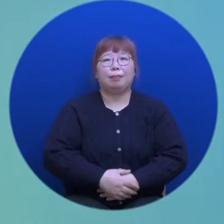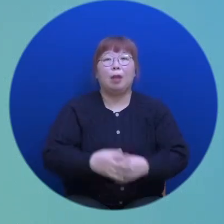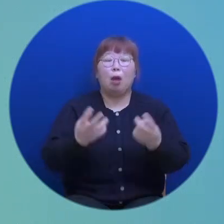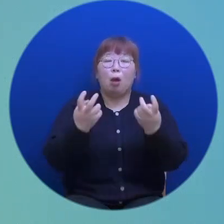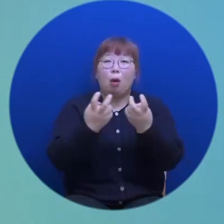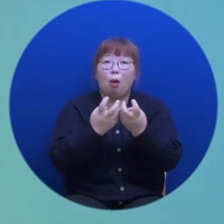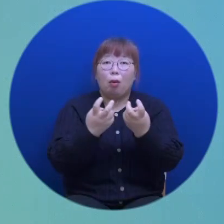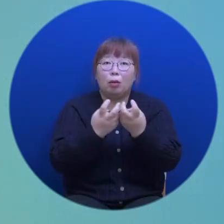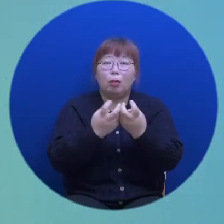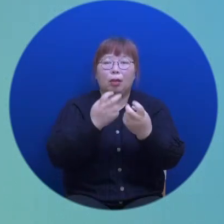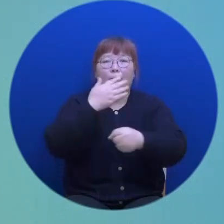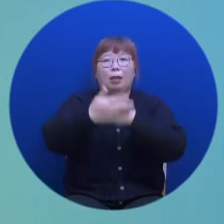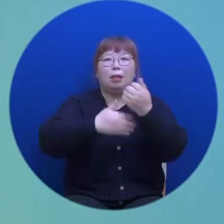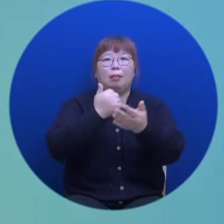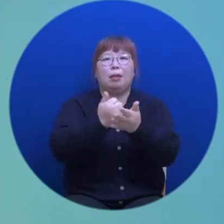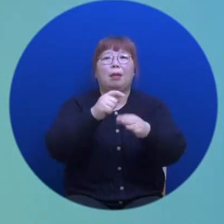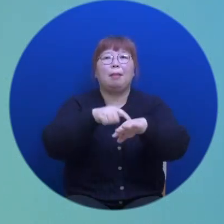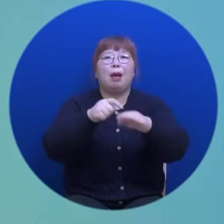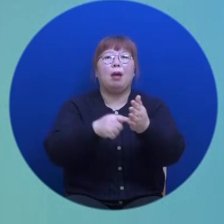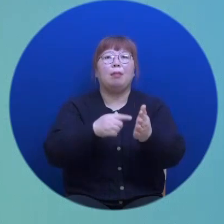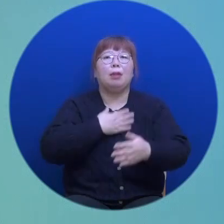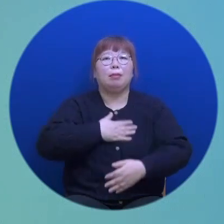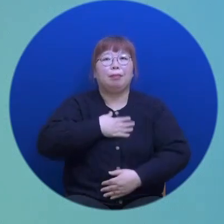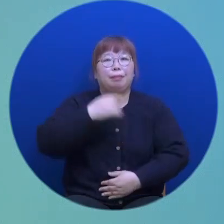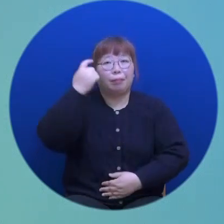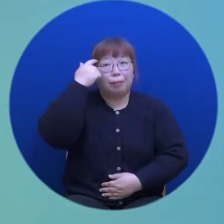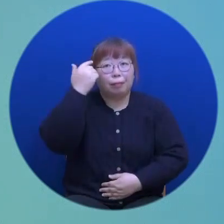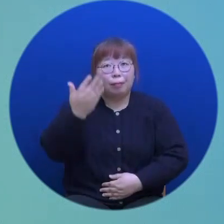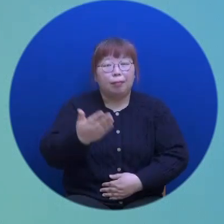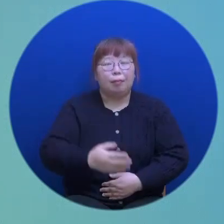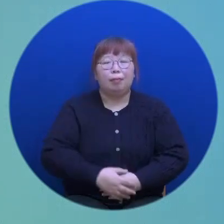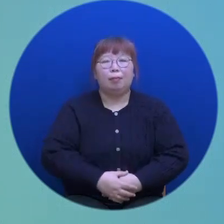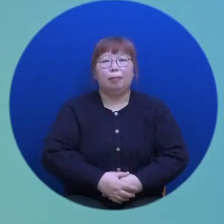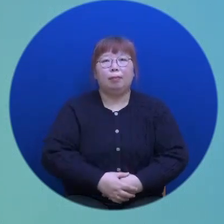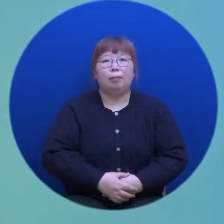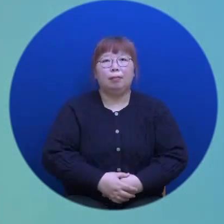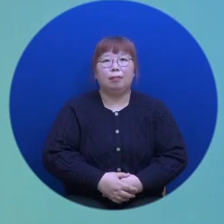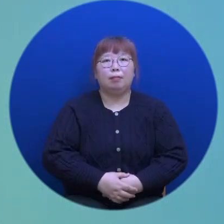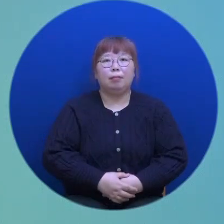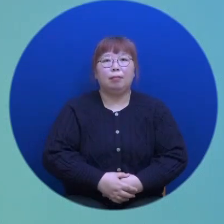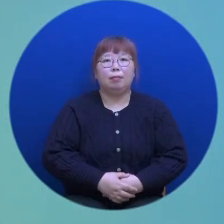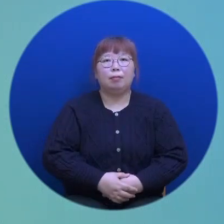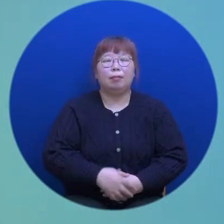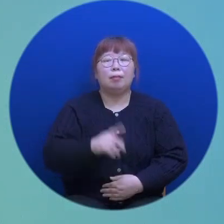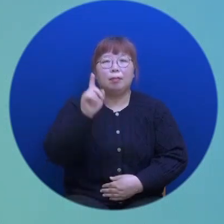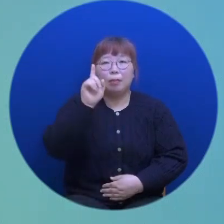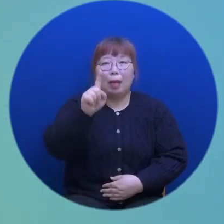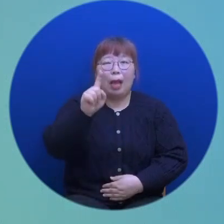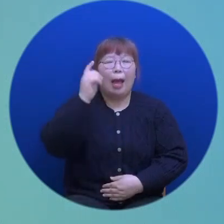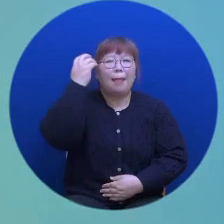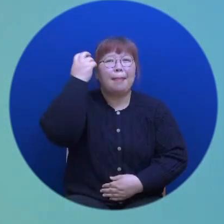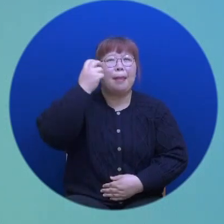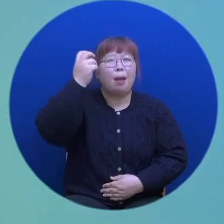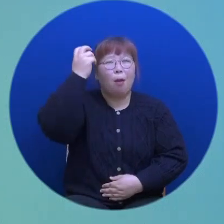하나님의 마음을 알았습니까? 어떻게 하나님의 마음을 알게 됐죠? 한 영혼을